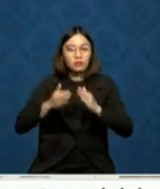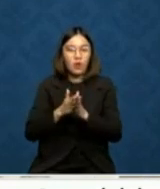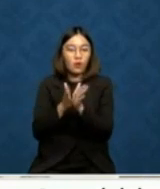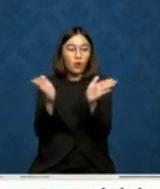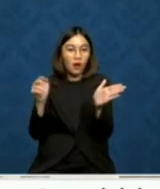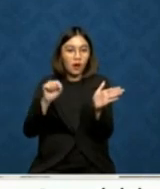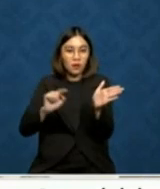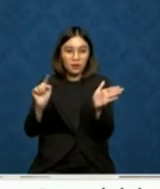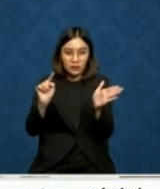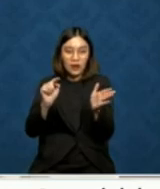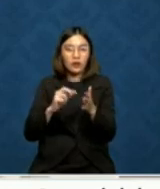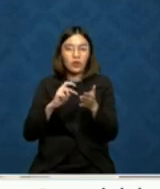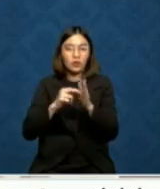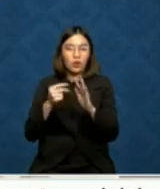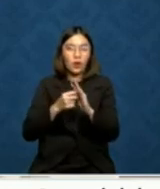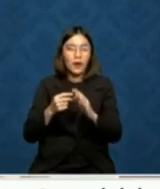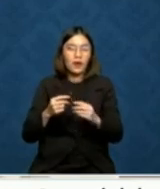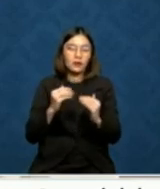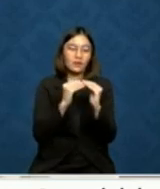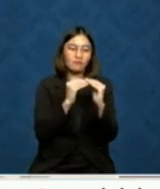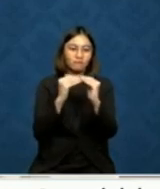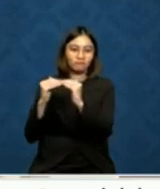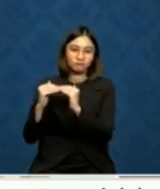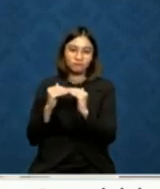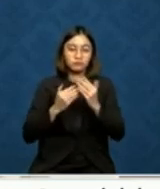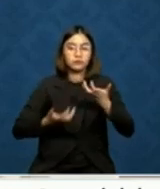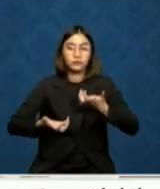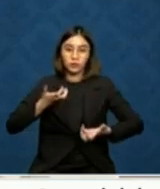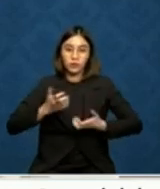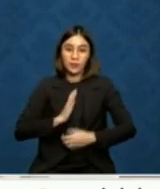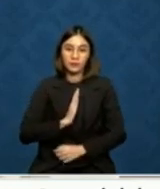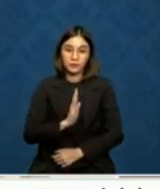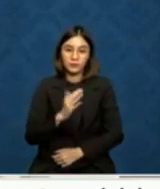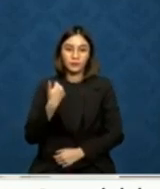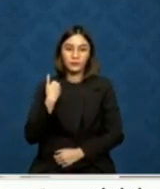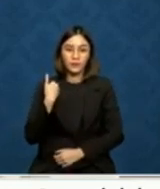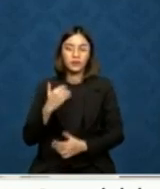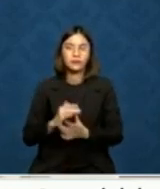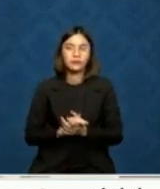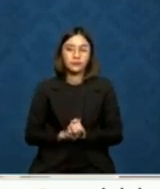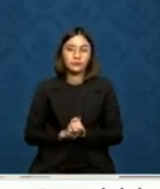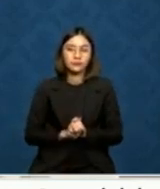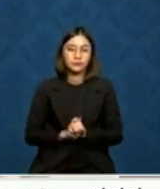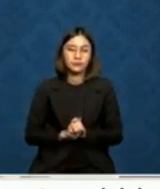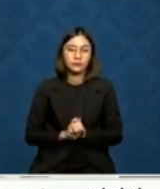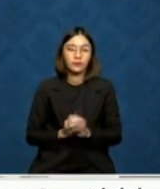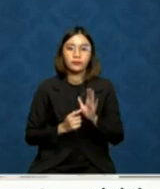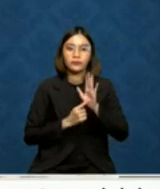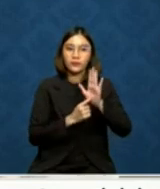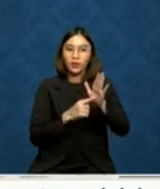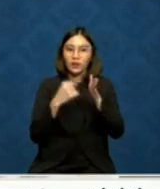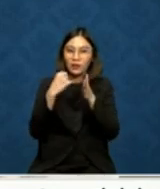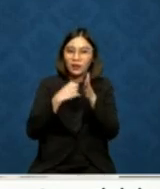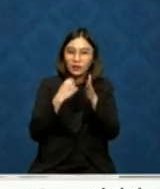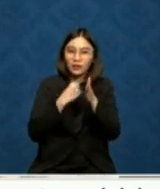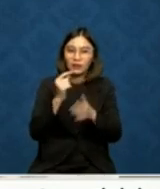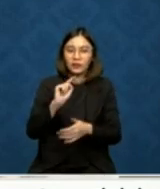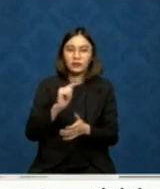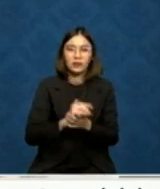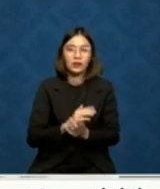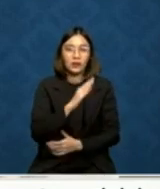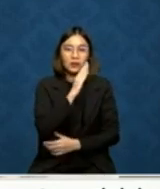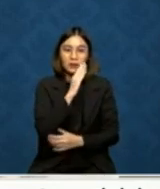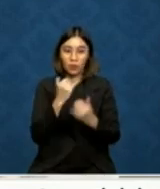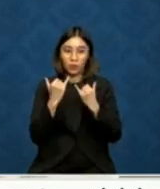างขึ้นนั้นก็คือความเสมอภาคและความยุติธรรมค่ะท่านจะยกตัวอย่างง่ายๆนะคะถ้